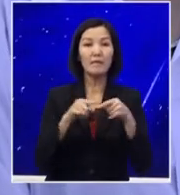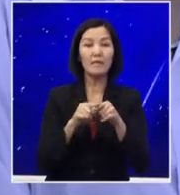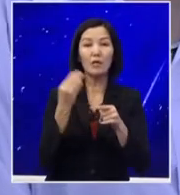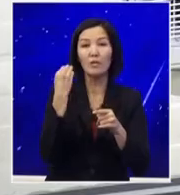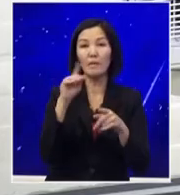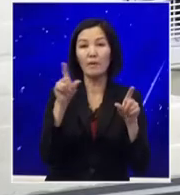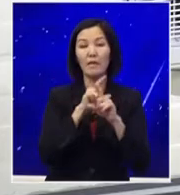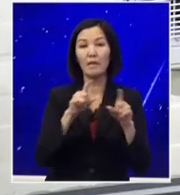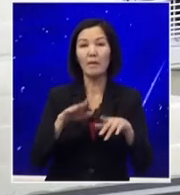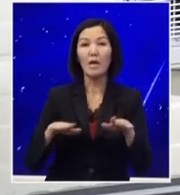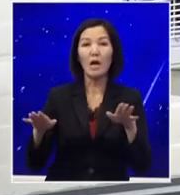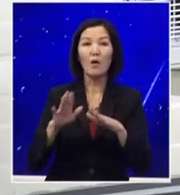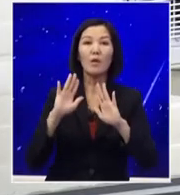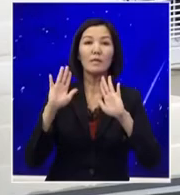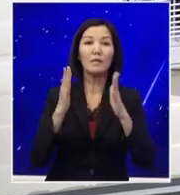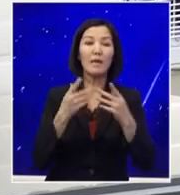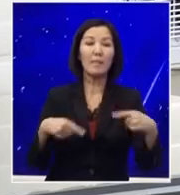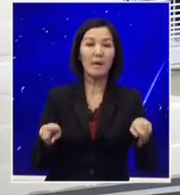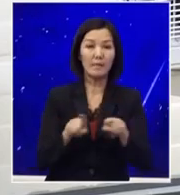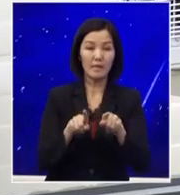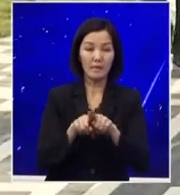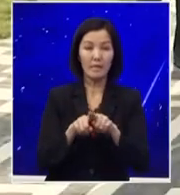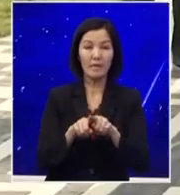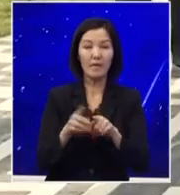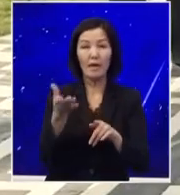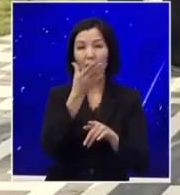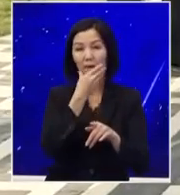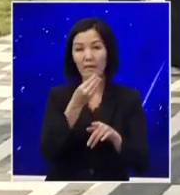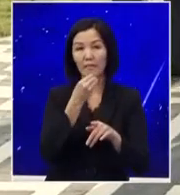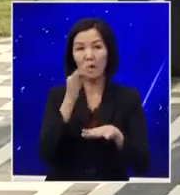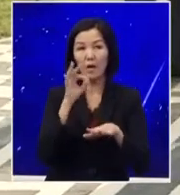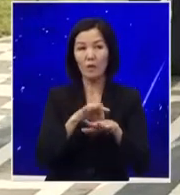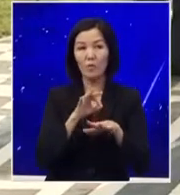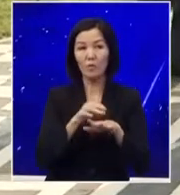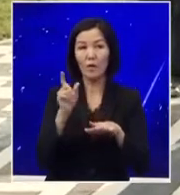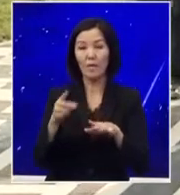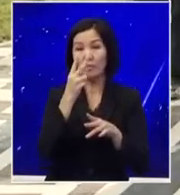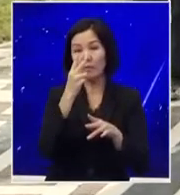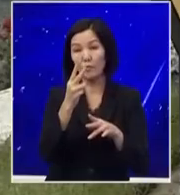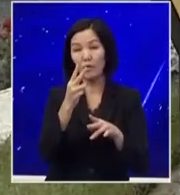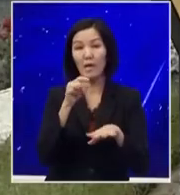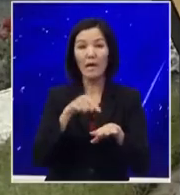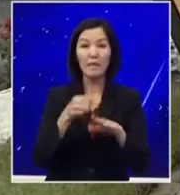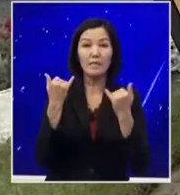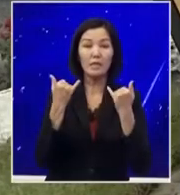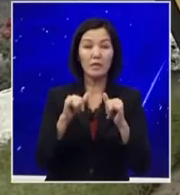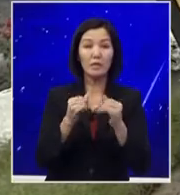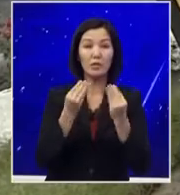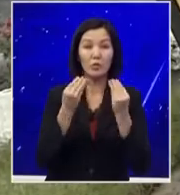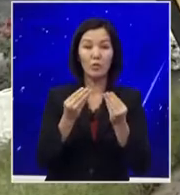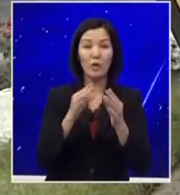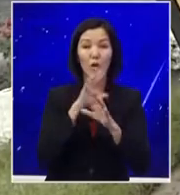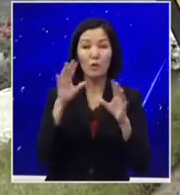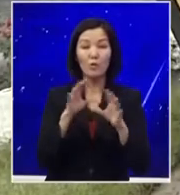ғимарат, ауласы да саябақсында, заманға саябаттандырылыпты. Сырқат адамға сырт көріністің де әсері зор. Әкім күтімі